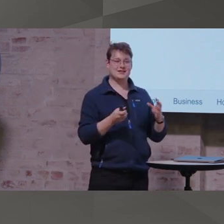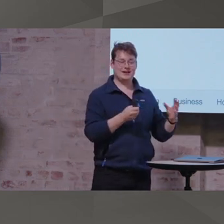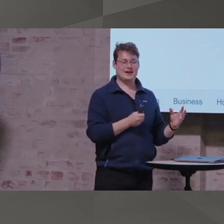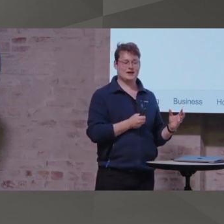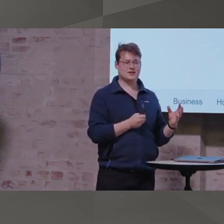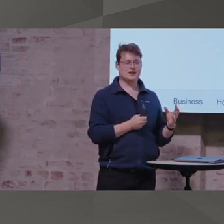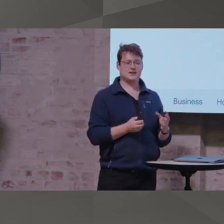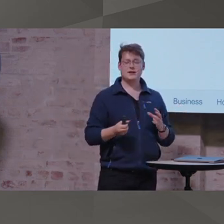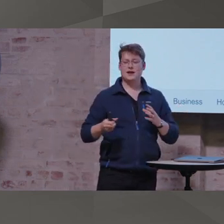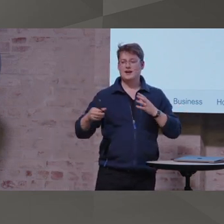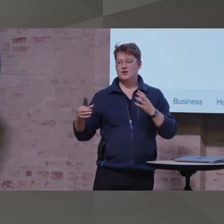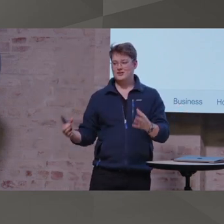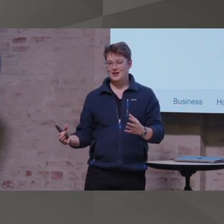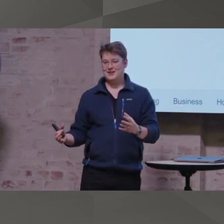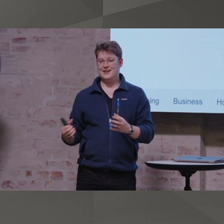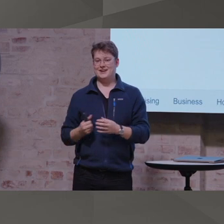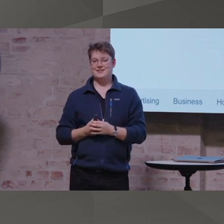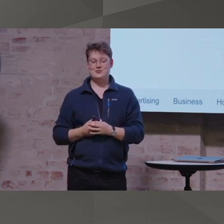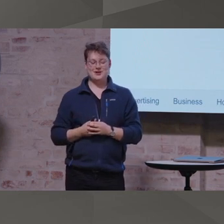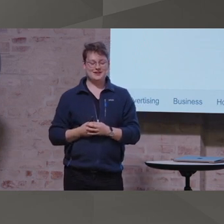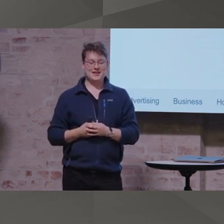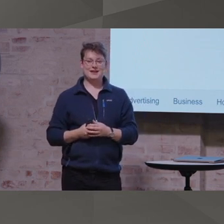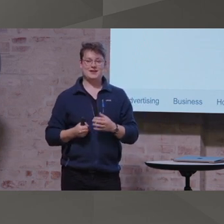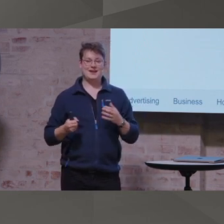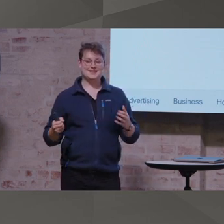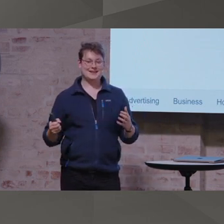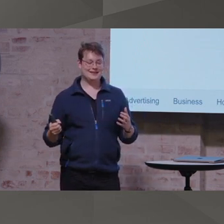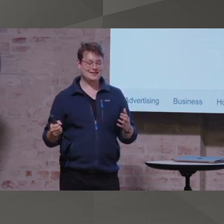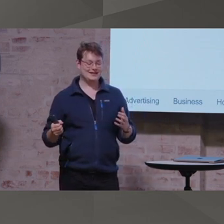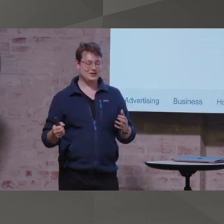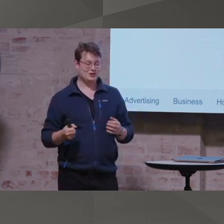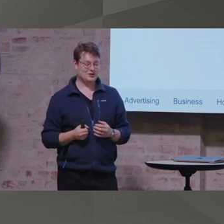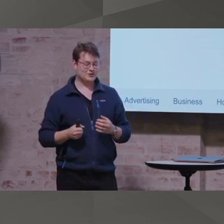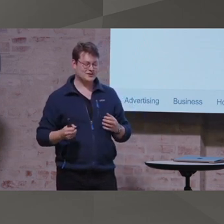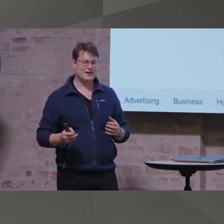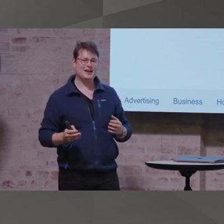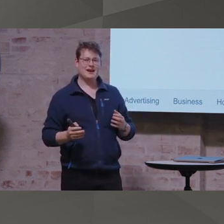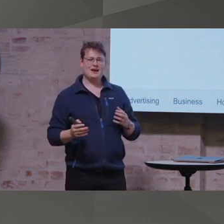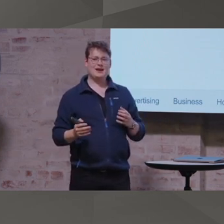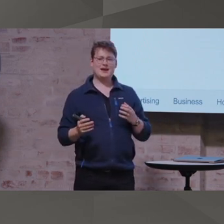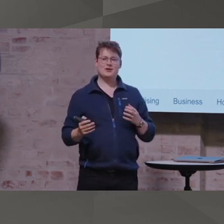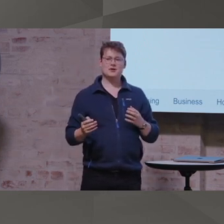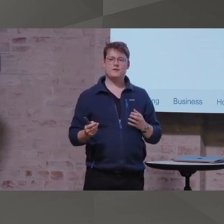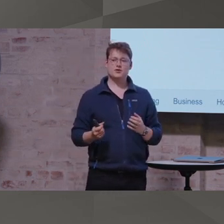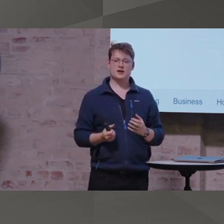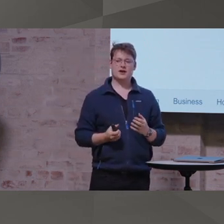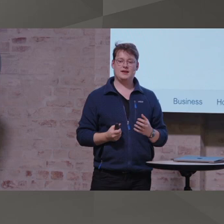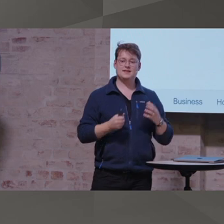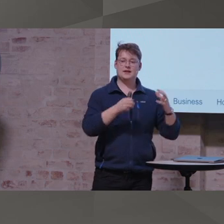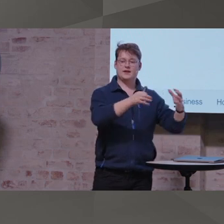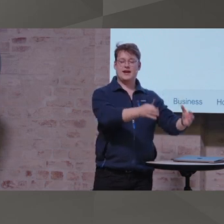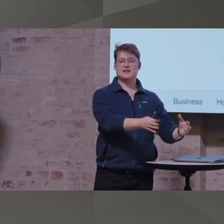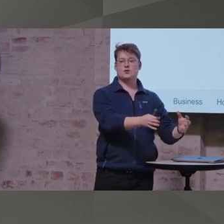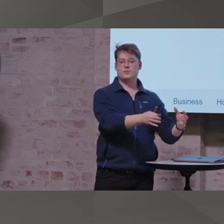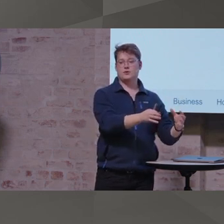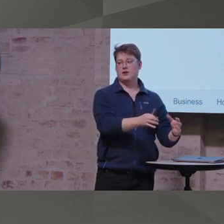potensielt ganske interessant. Alt avhengig av hvordan ChatGPT sin kundemasse vokser, men det er jo en ganske forskjell da, at i